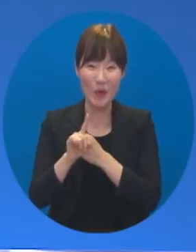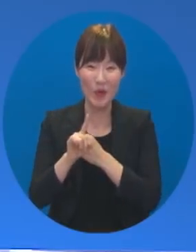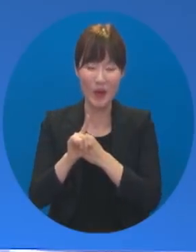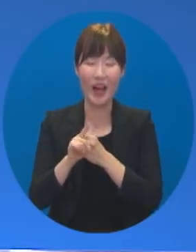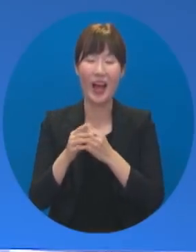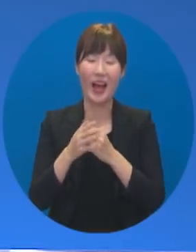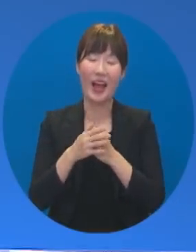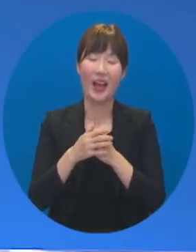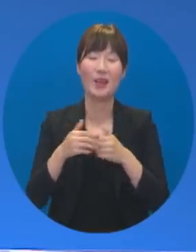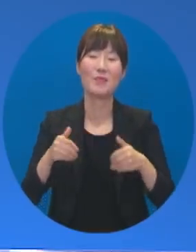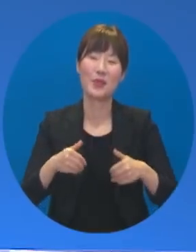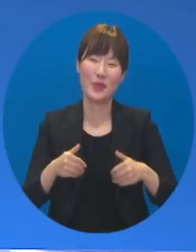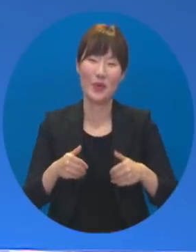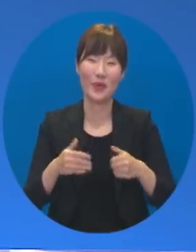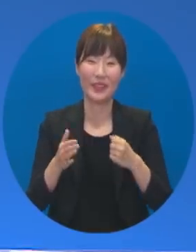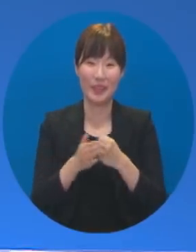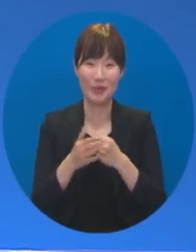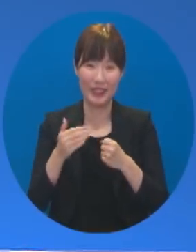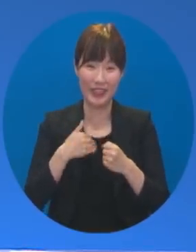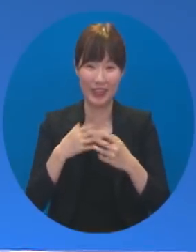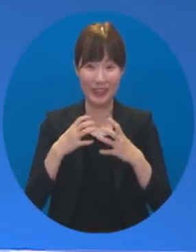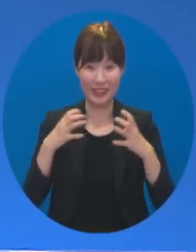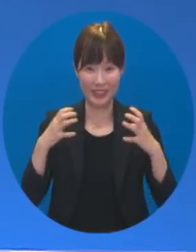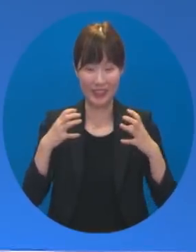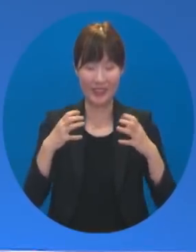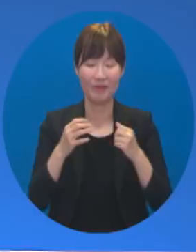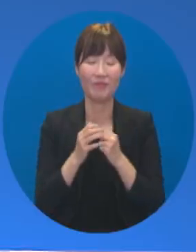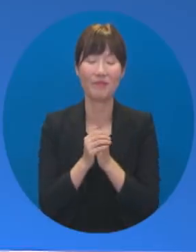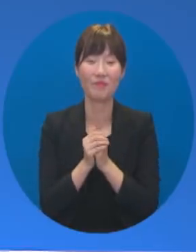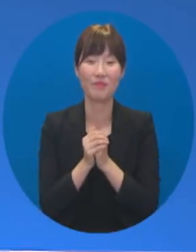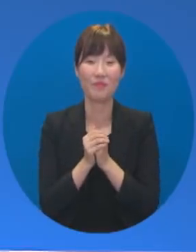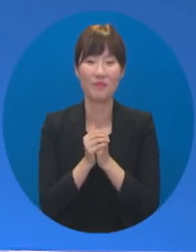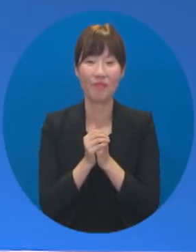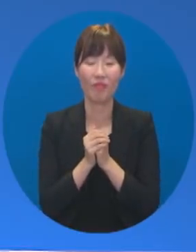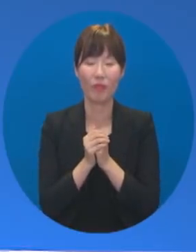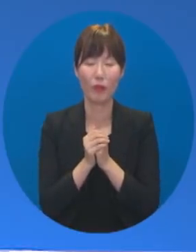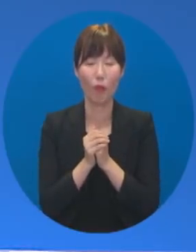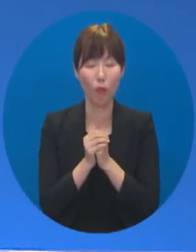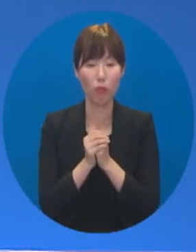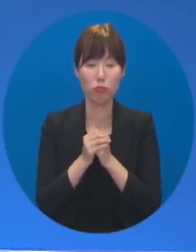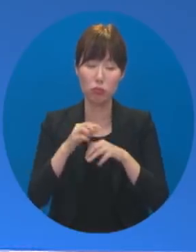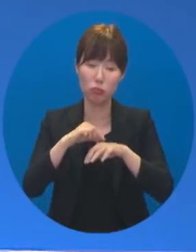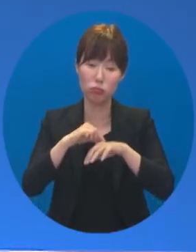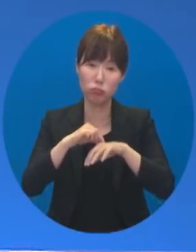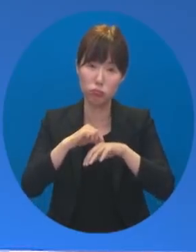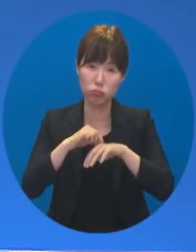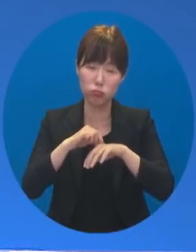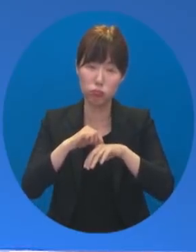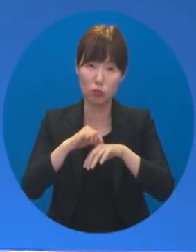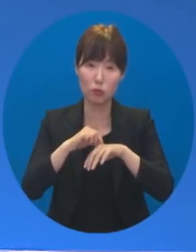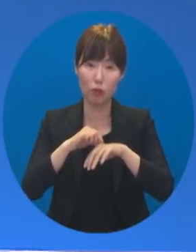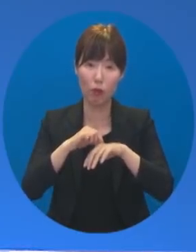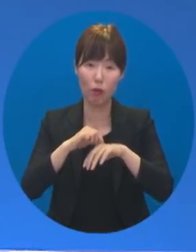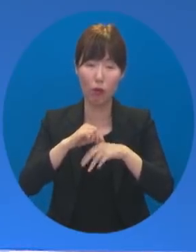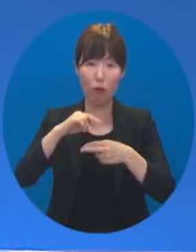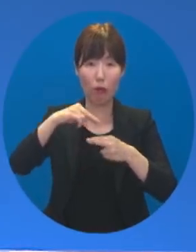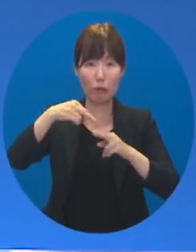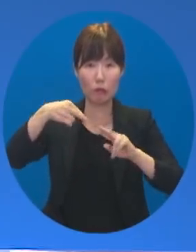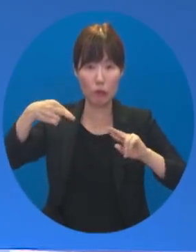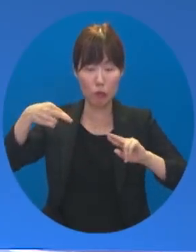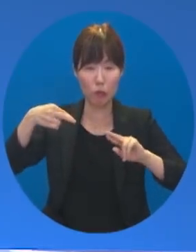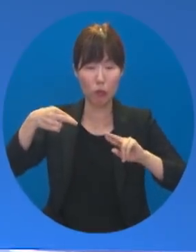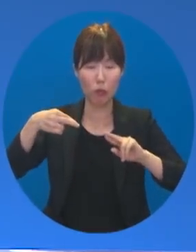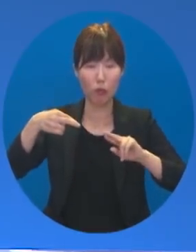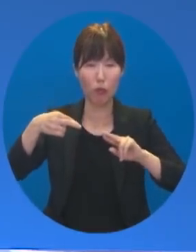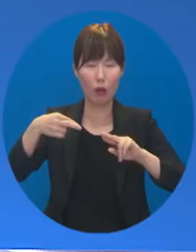벌컥 이제 하겠다고는 했었는데 어떻게 하는지 잘 모르고 그런 또